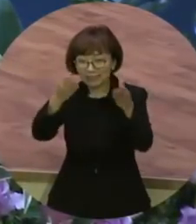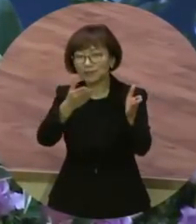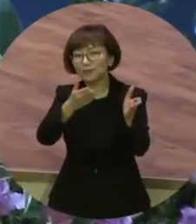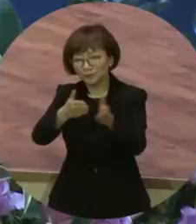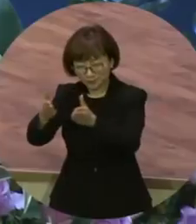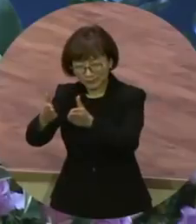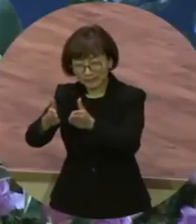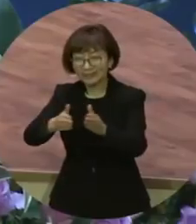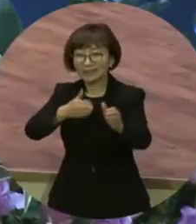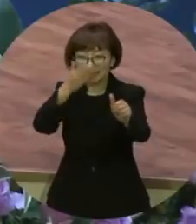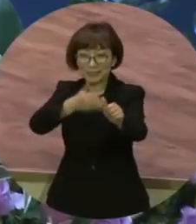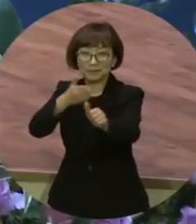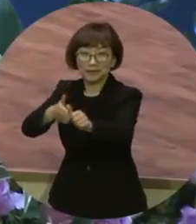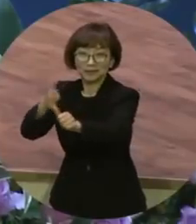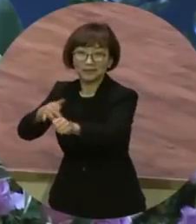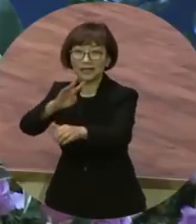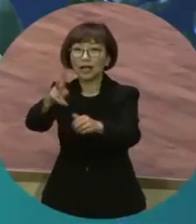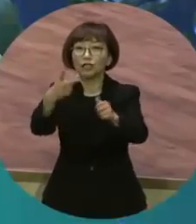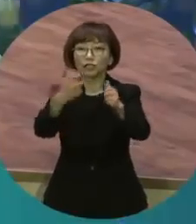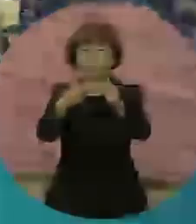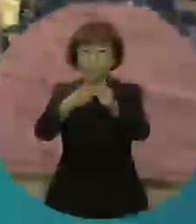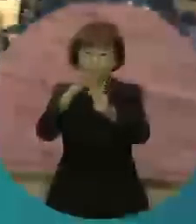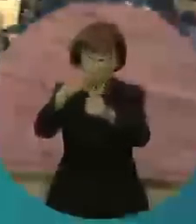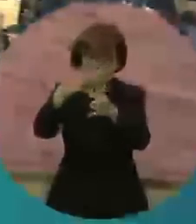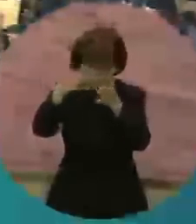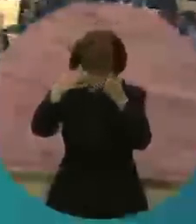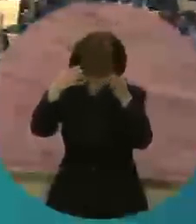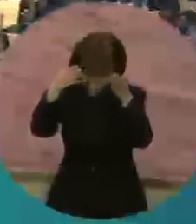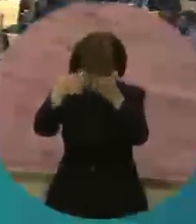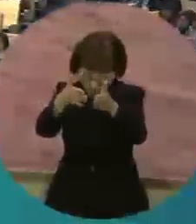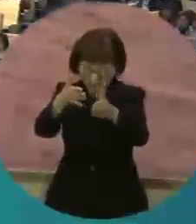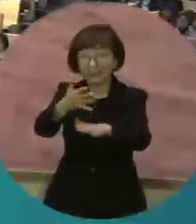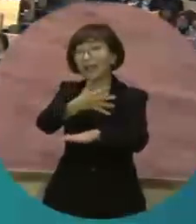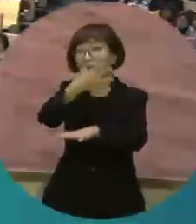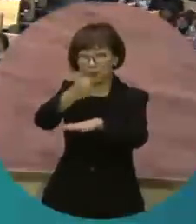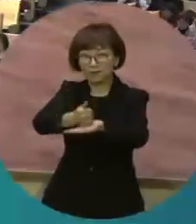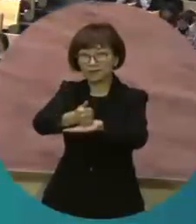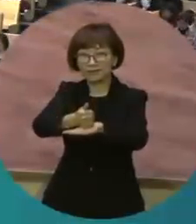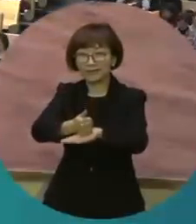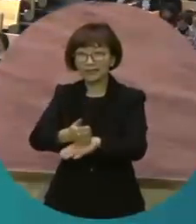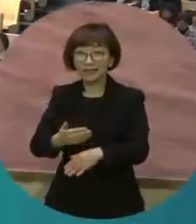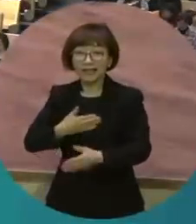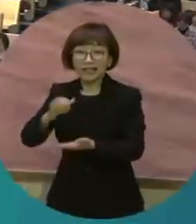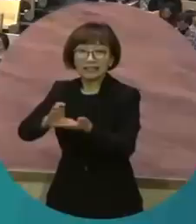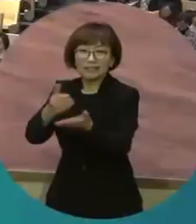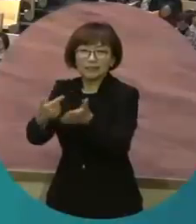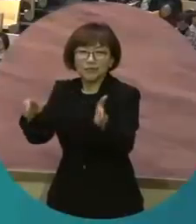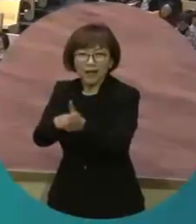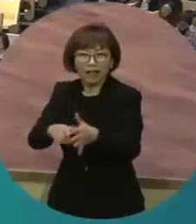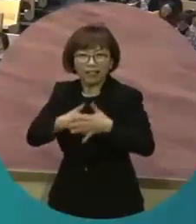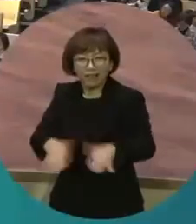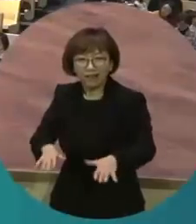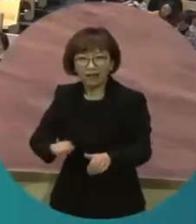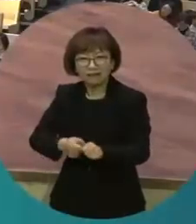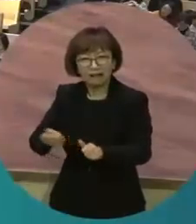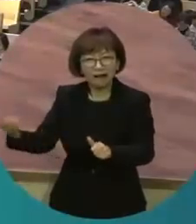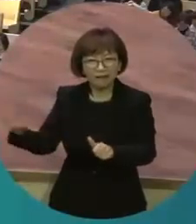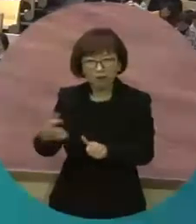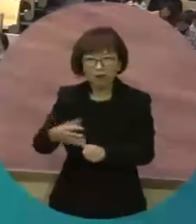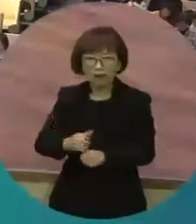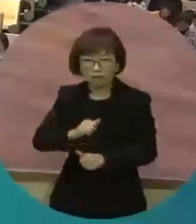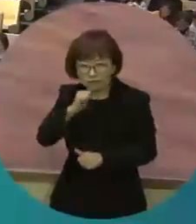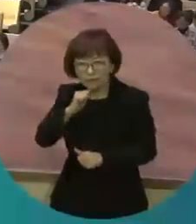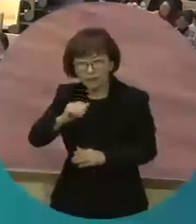번째로 올인의 결과입니다. 10절을 보겠습니다. 그러므로 내가 그리스도를 위하여 약한 것들과 능욕과 궁핍과 박해와